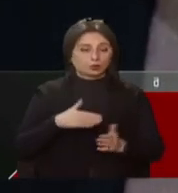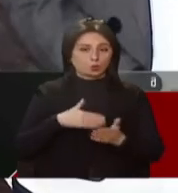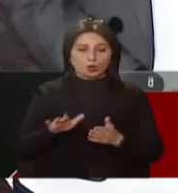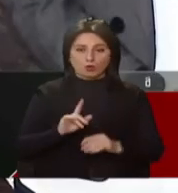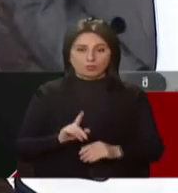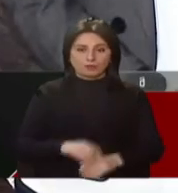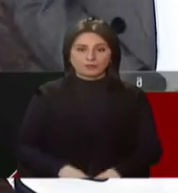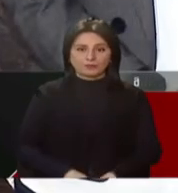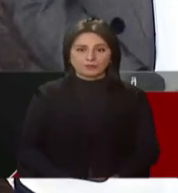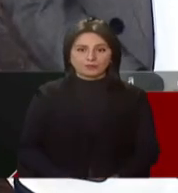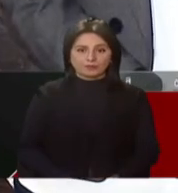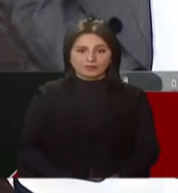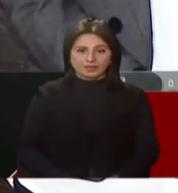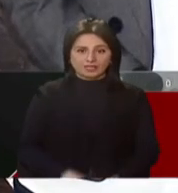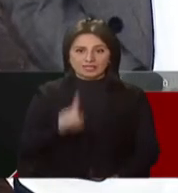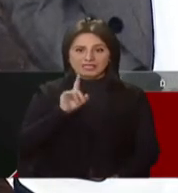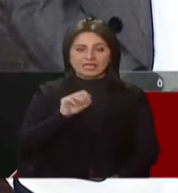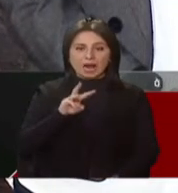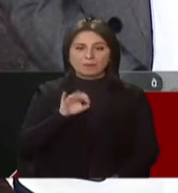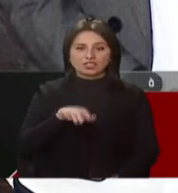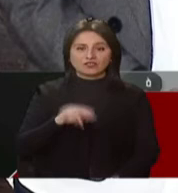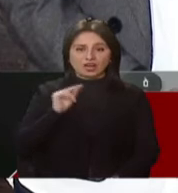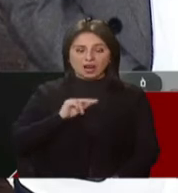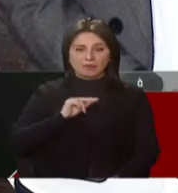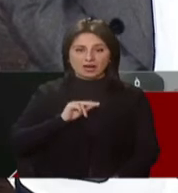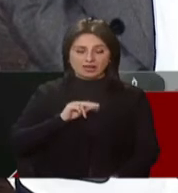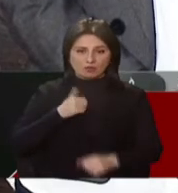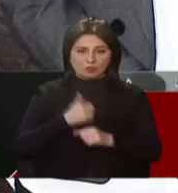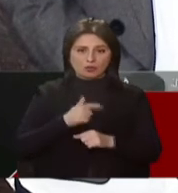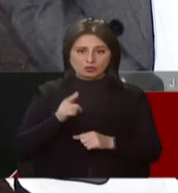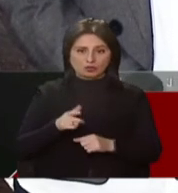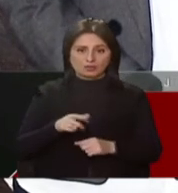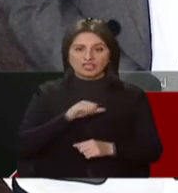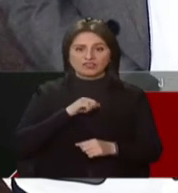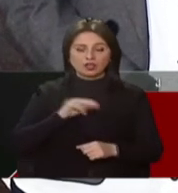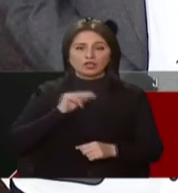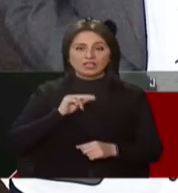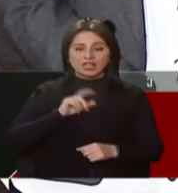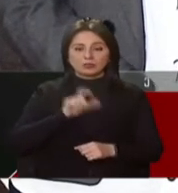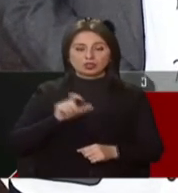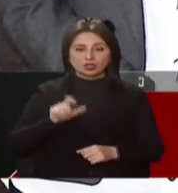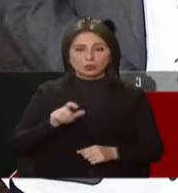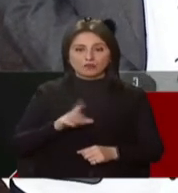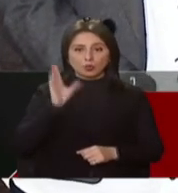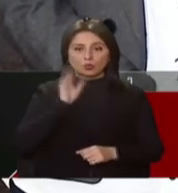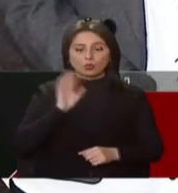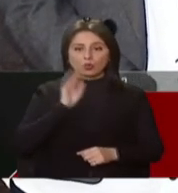უარყოფენ. აჯიკო ძამაშვილი აპარატის უფროსი და თვითონ აპარატის თანამშრომლები, როცა